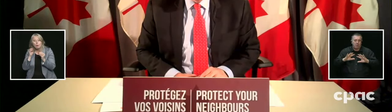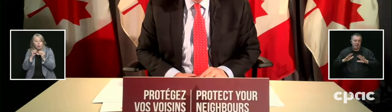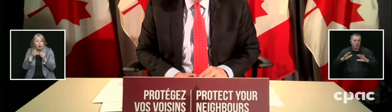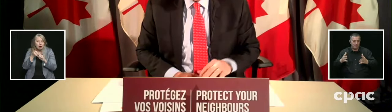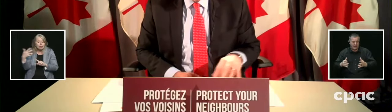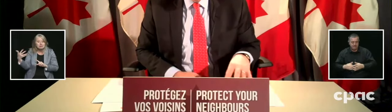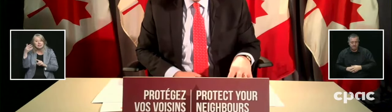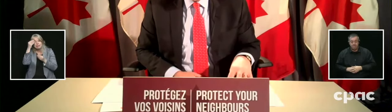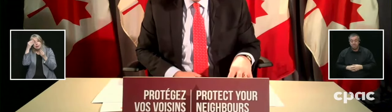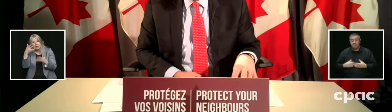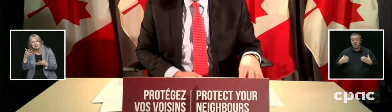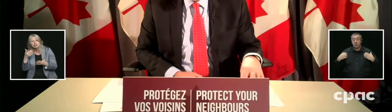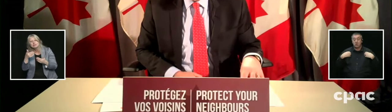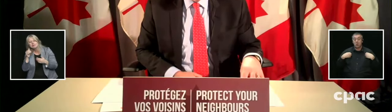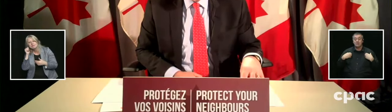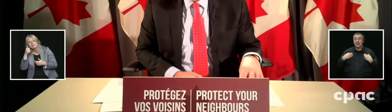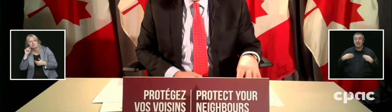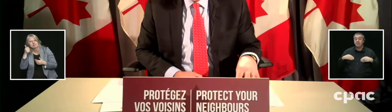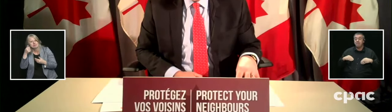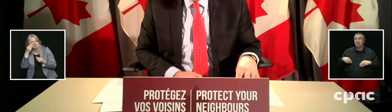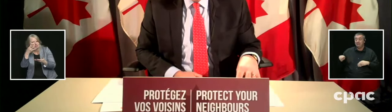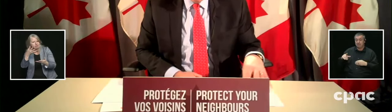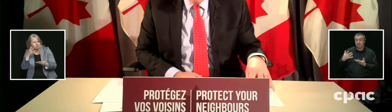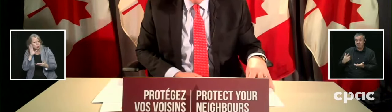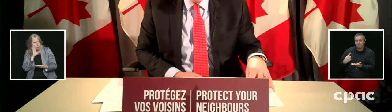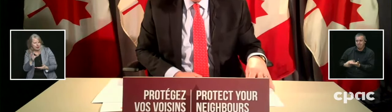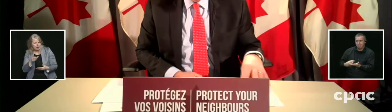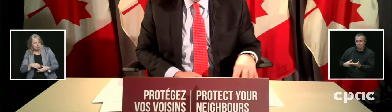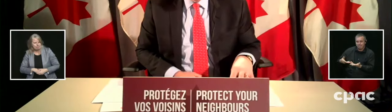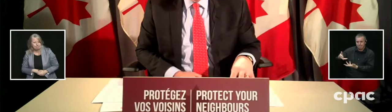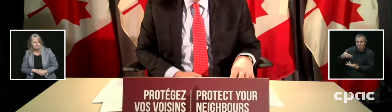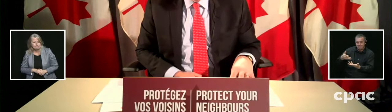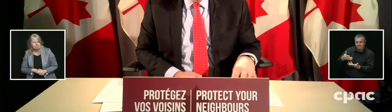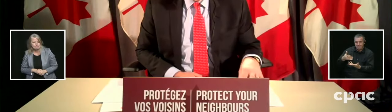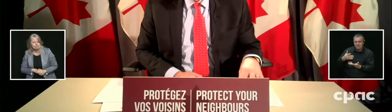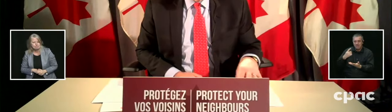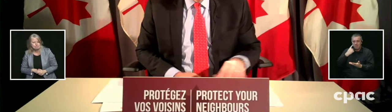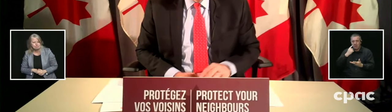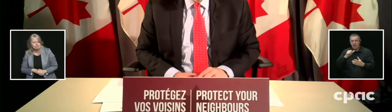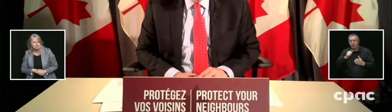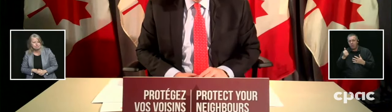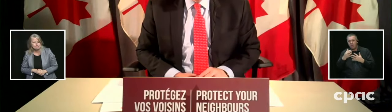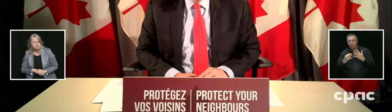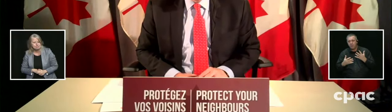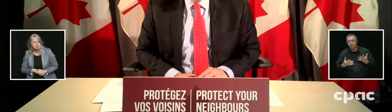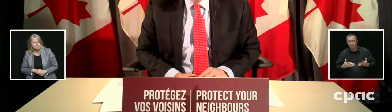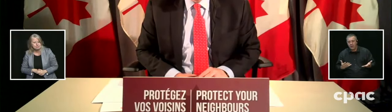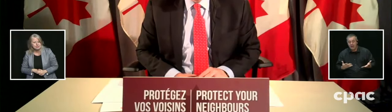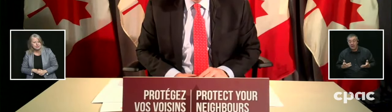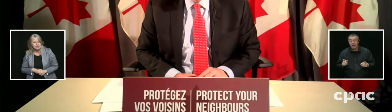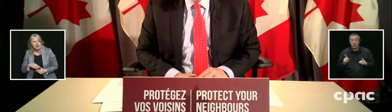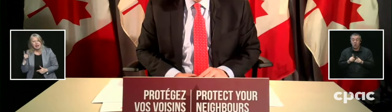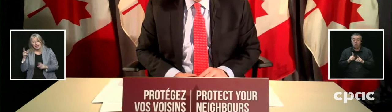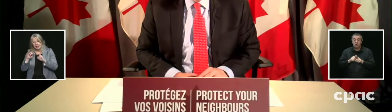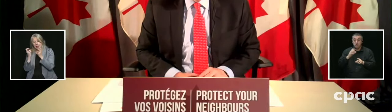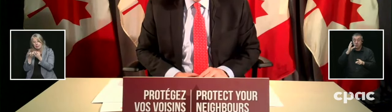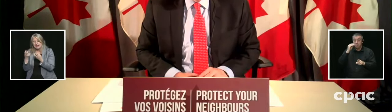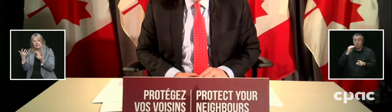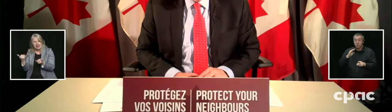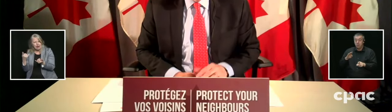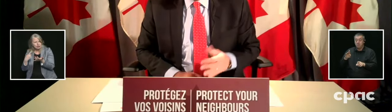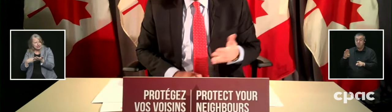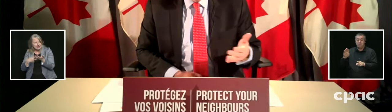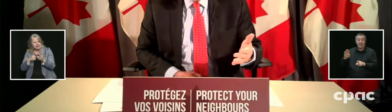Le Conseil des ministres discute activement quelques options. Mais comme M. Blair a aussi dit, la